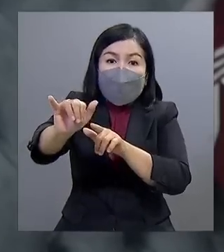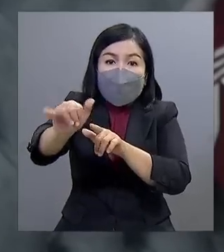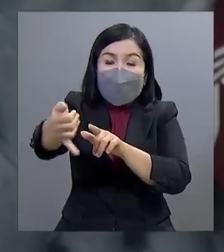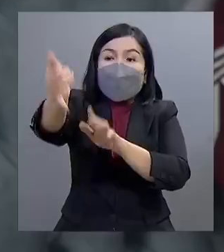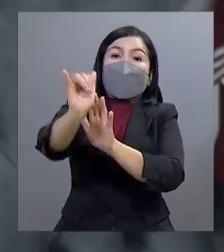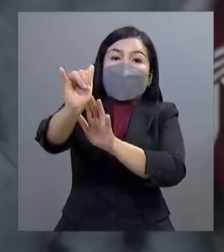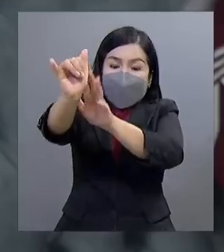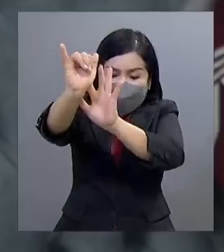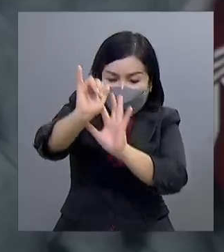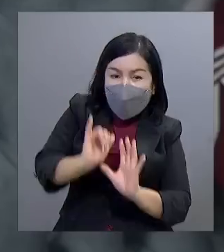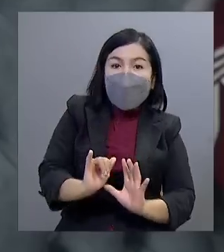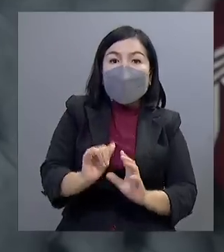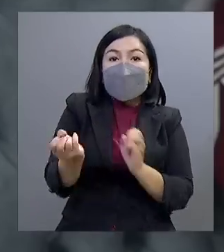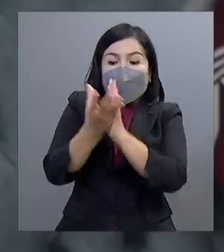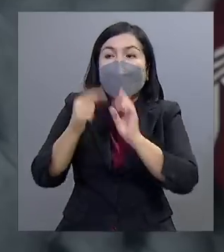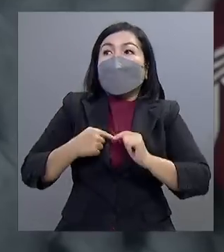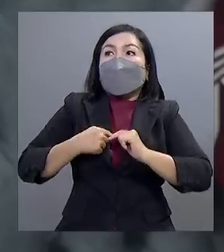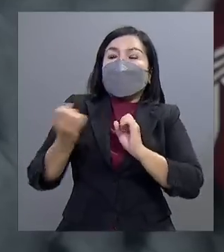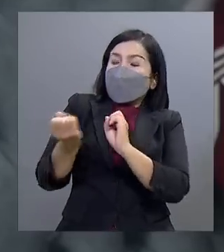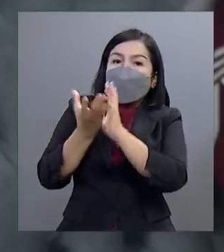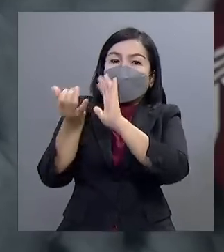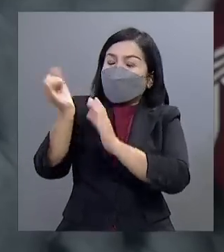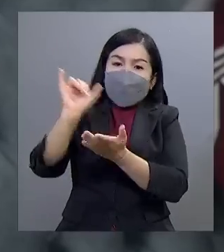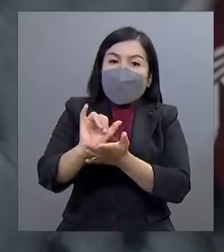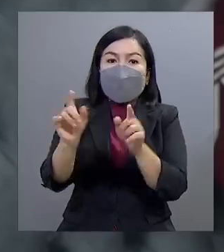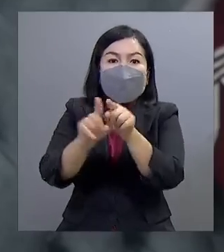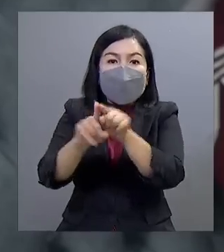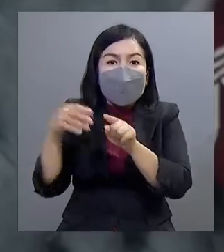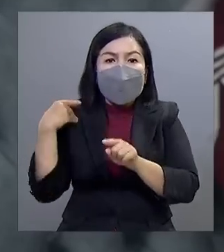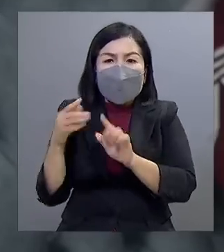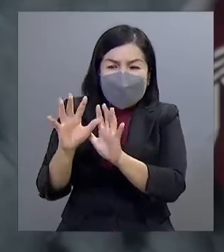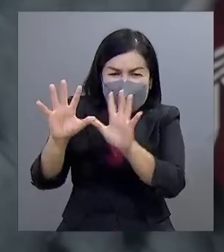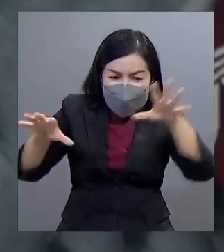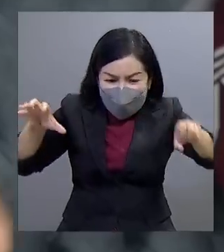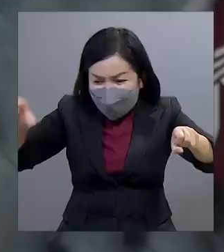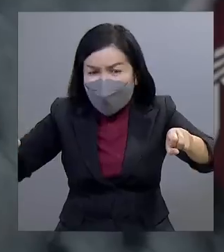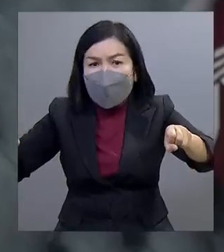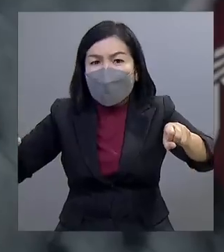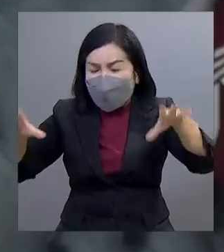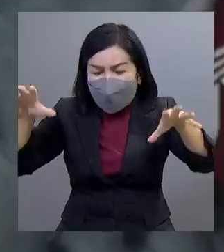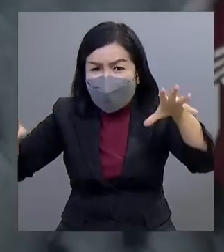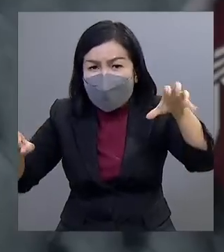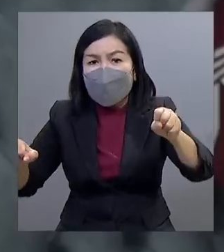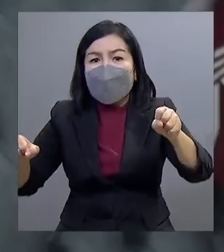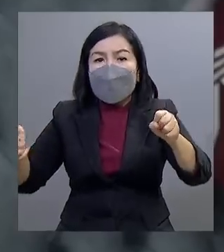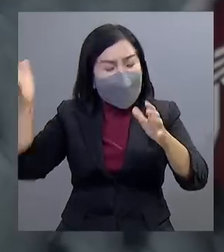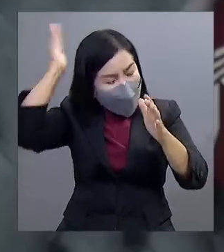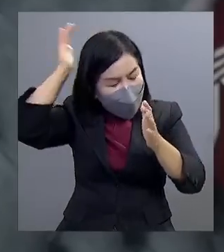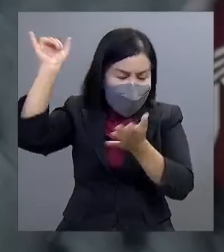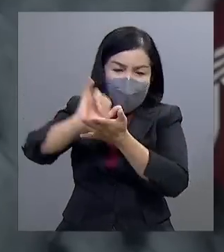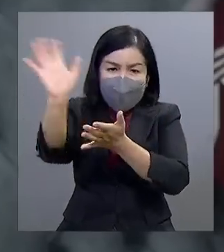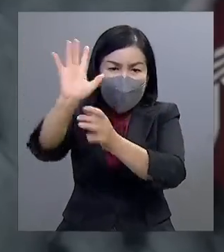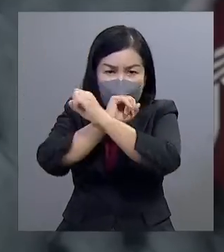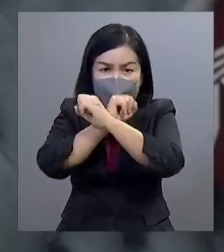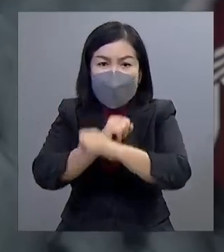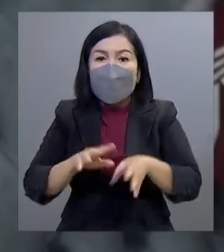เรื่อยๆค่ะจนถึงหนูแล้วก็คนด้านหลังอะค่ะหนูพยายามคว้าราวบันไดให้แน่นที่สุดค่ะเพื่อไม่ให้หัวหนูลงหนูก็เลยจับตัวเอง